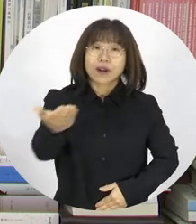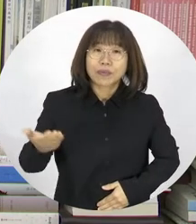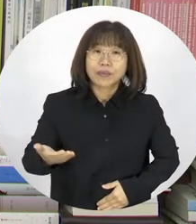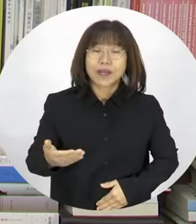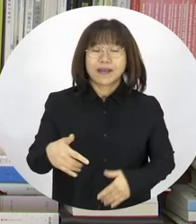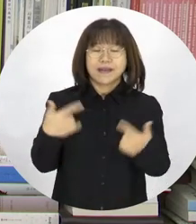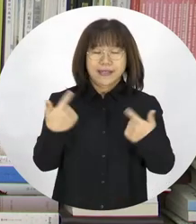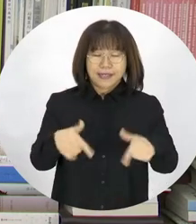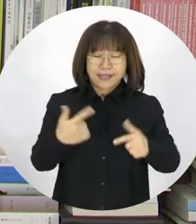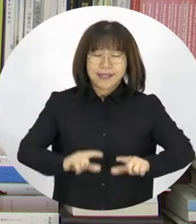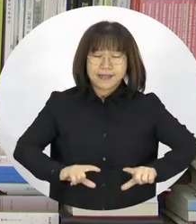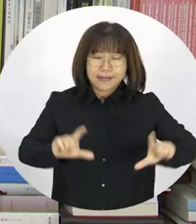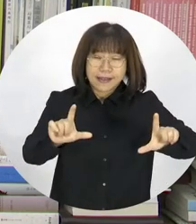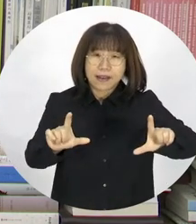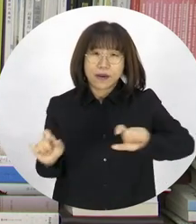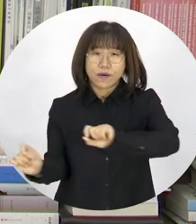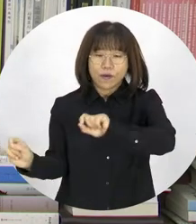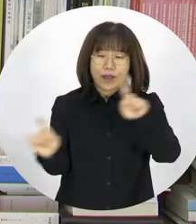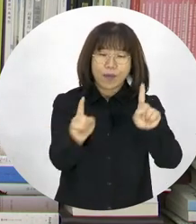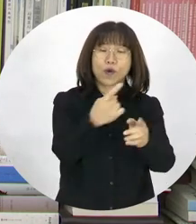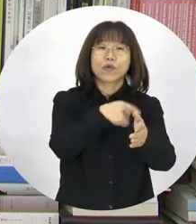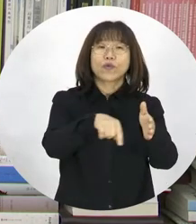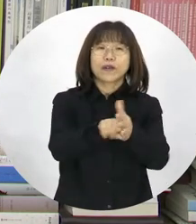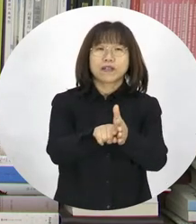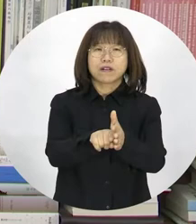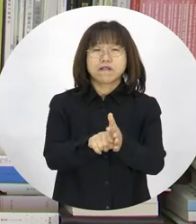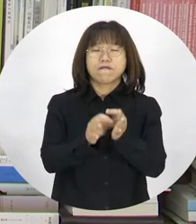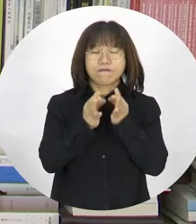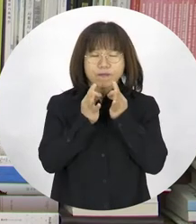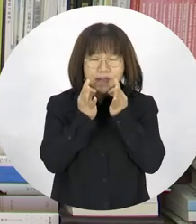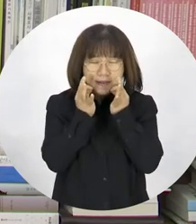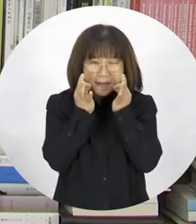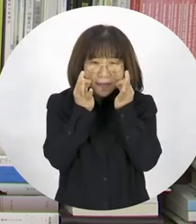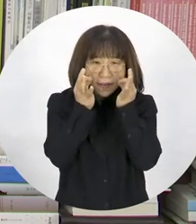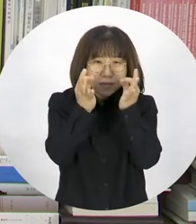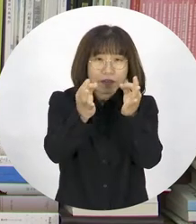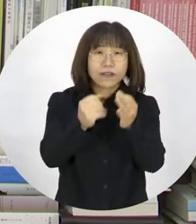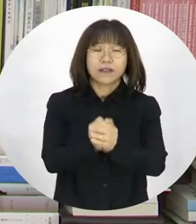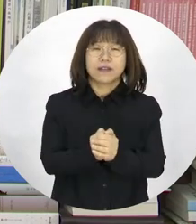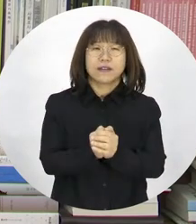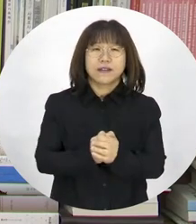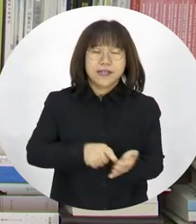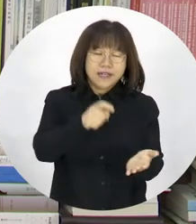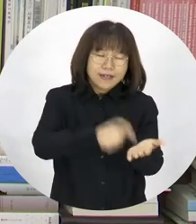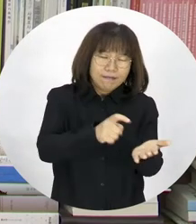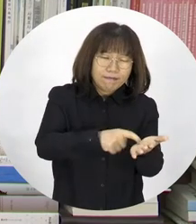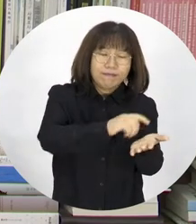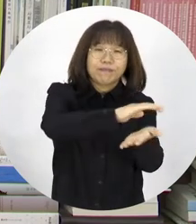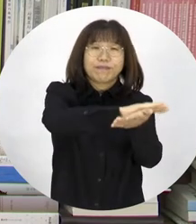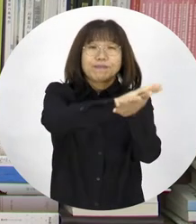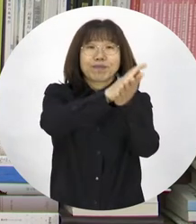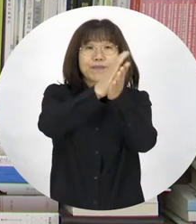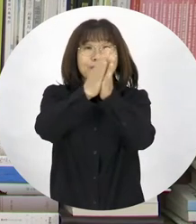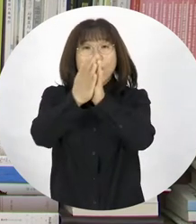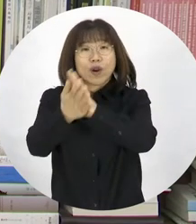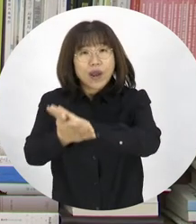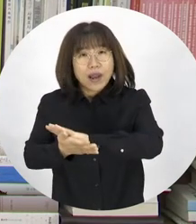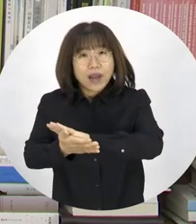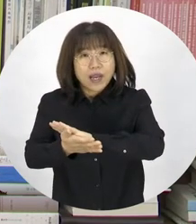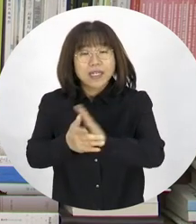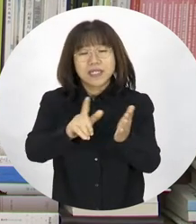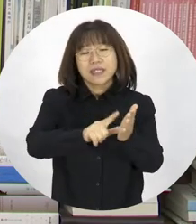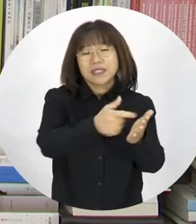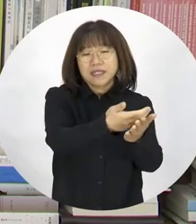일상 회복을 준비하기 위해서 최선을 다하면서 급변하는 시대의 변화와 흐름에